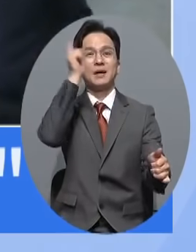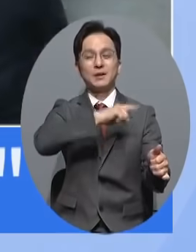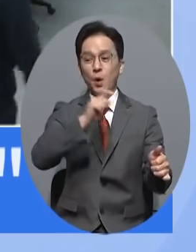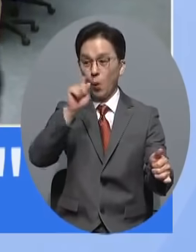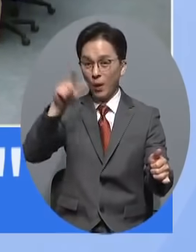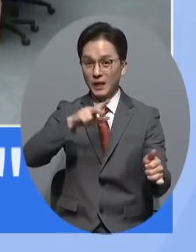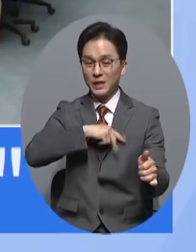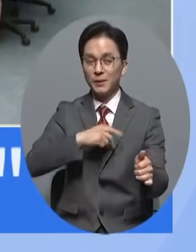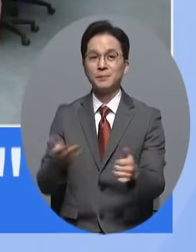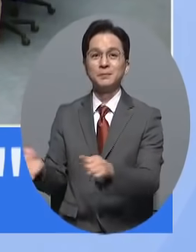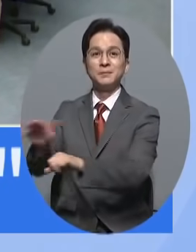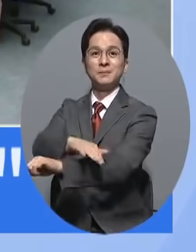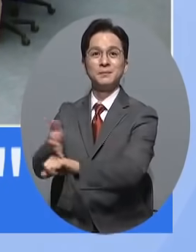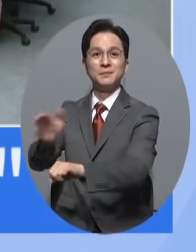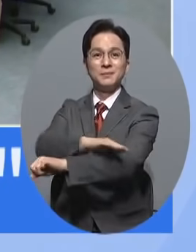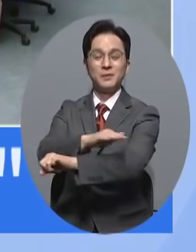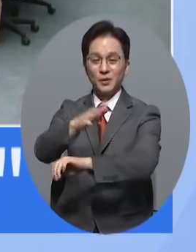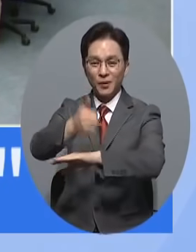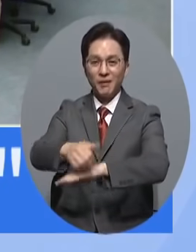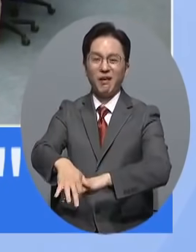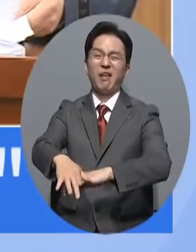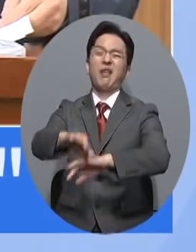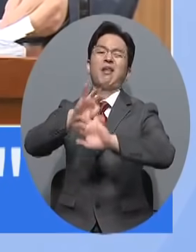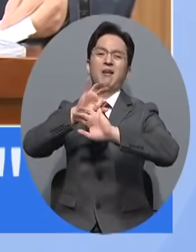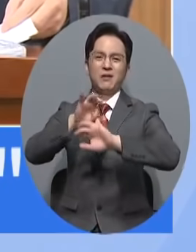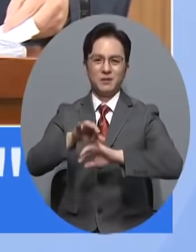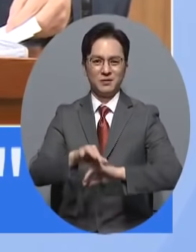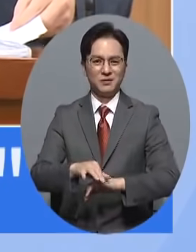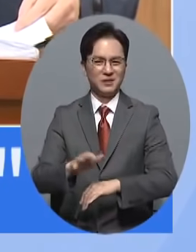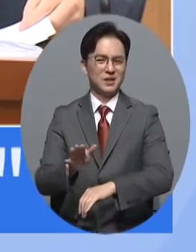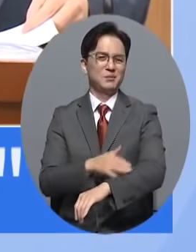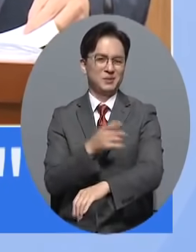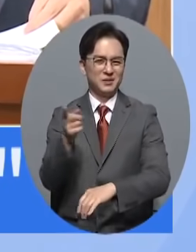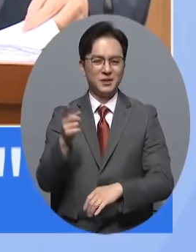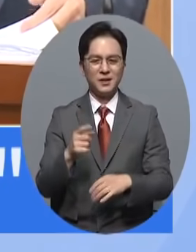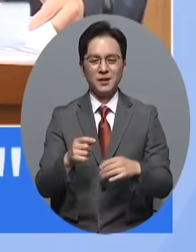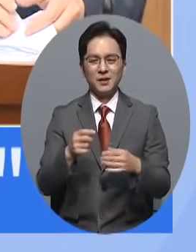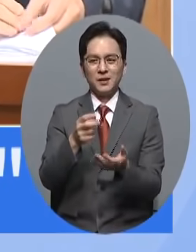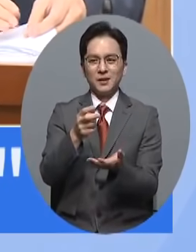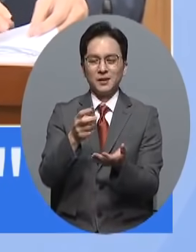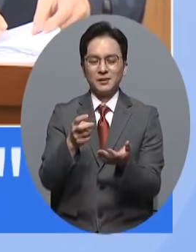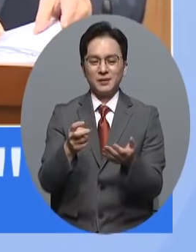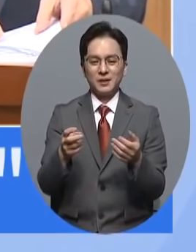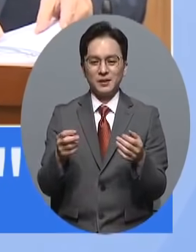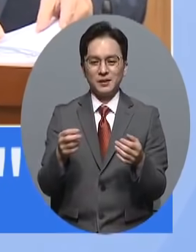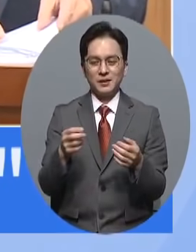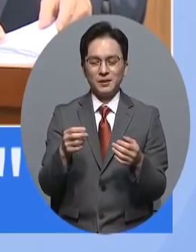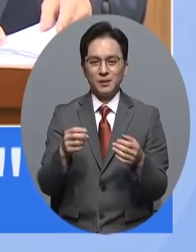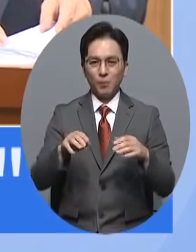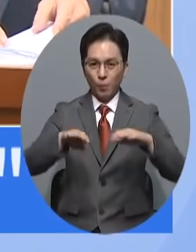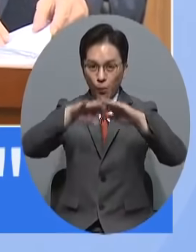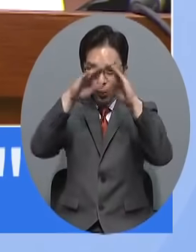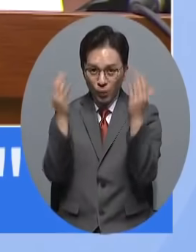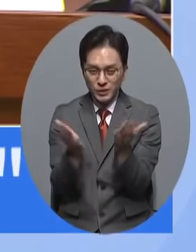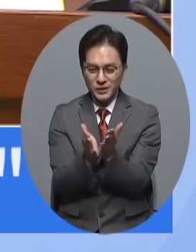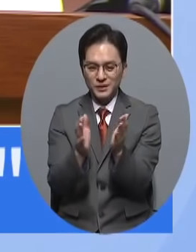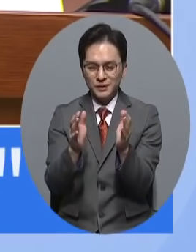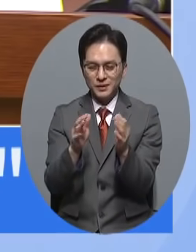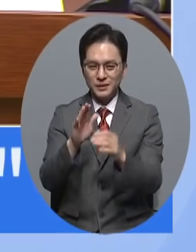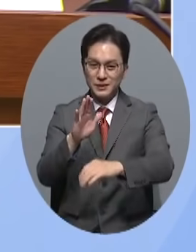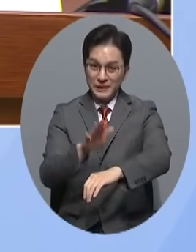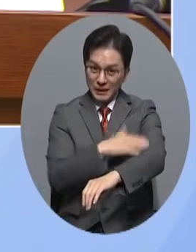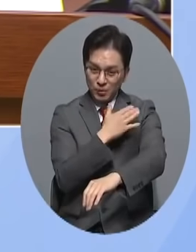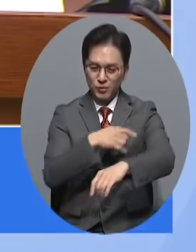수사 결과가 나오면 내가 따르겠다는데 저는 그래요. 정치인이라면은 법적, 윤리적 책임 외에도 정치적 책임이라는 게 있습니다. 이 부분에